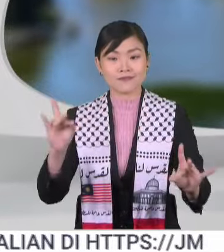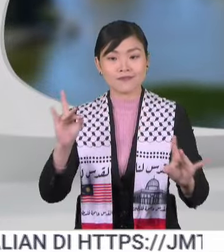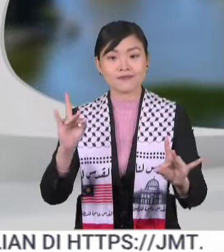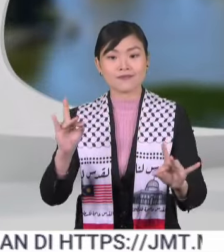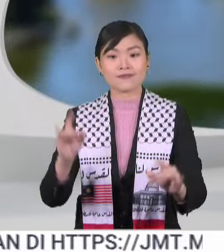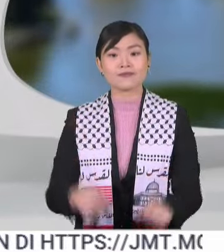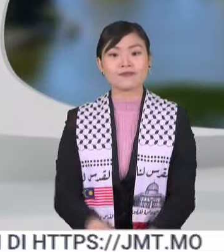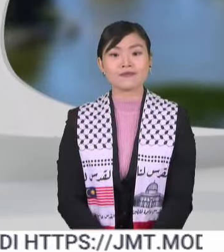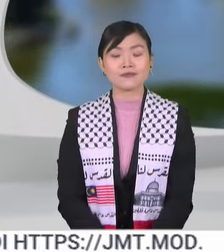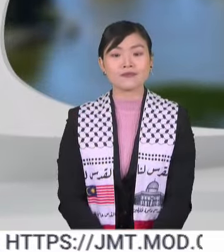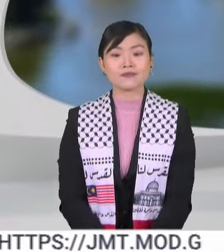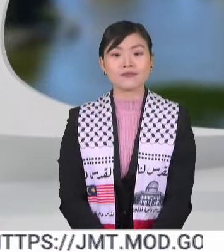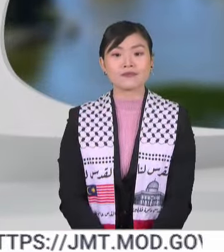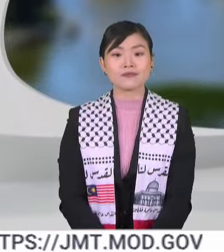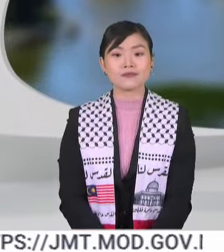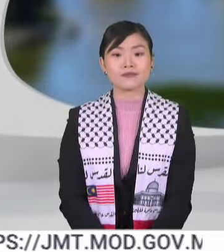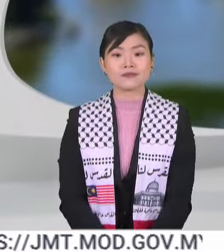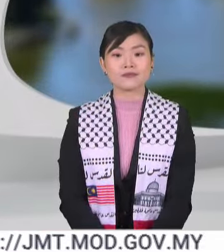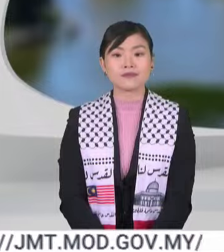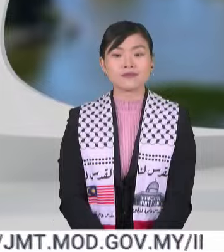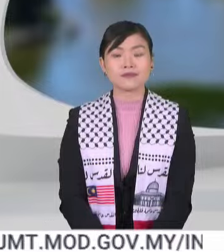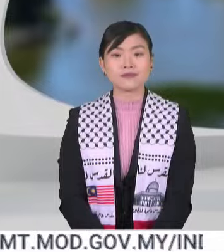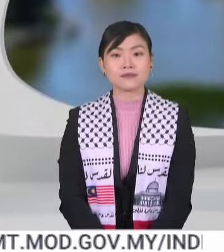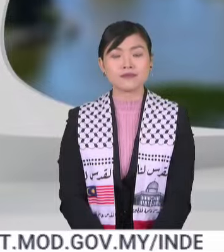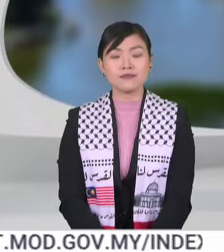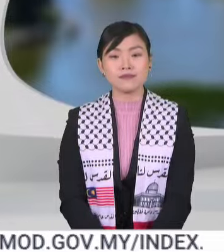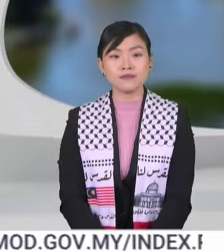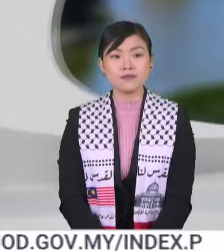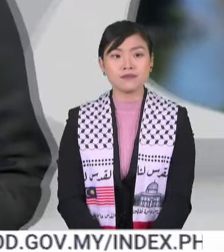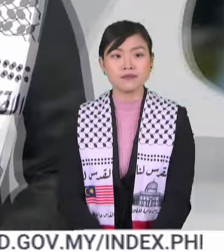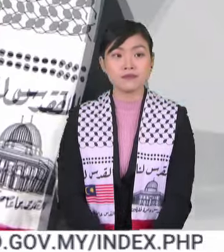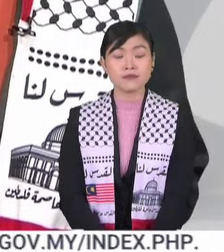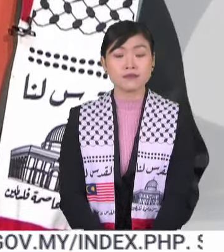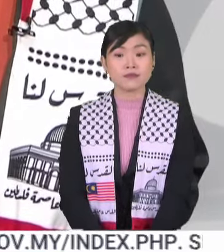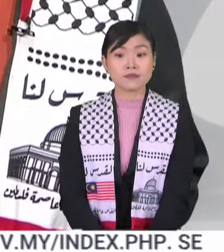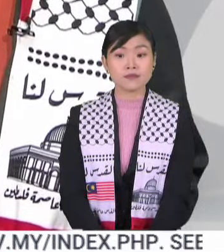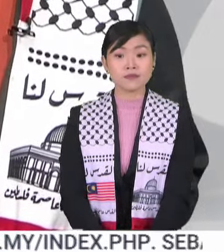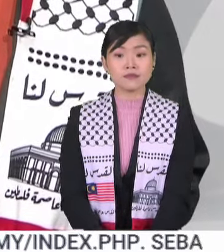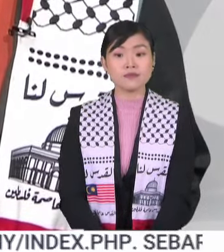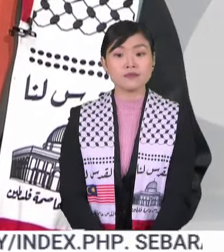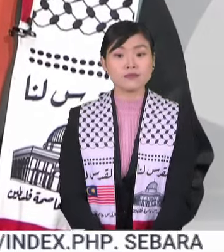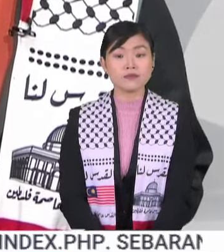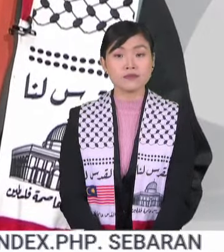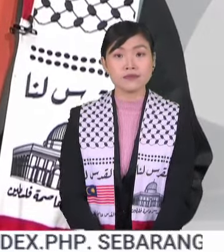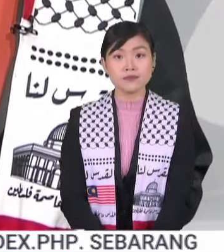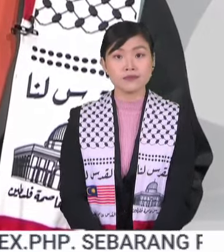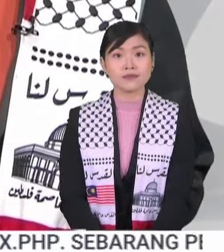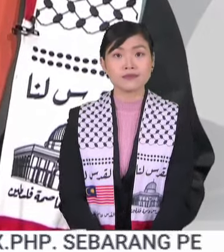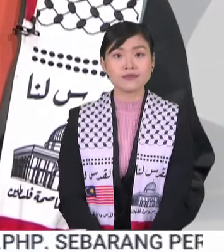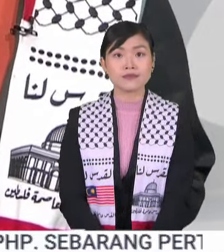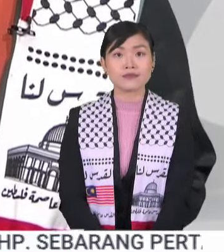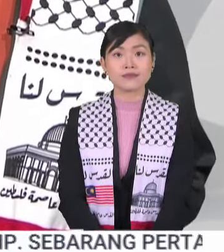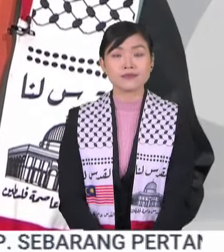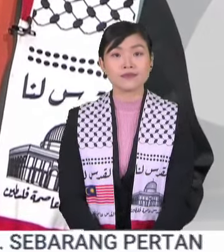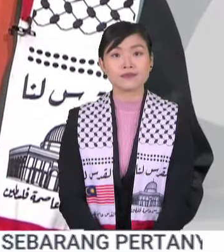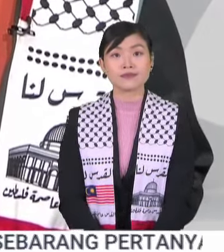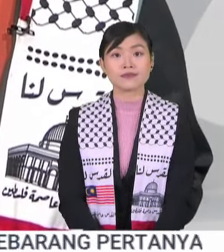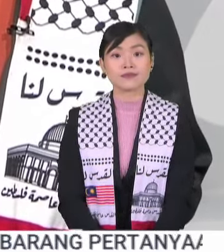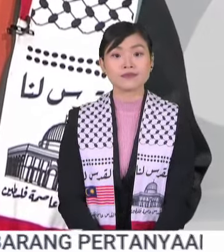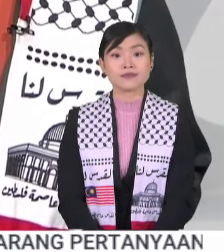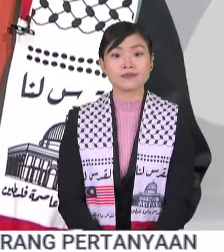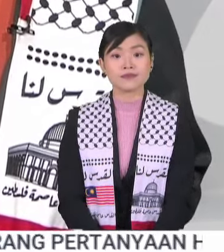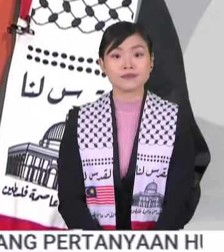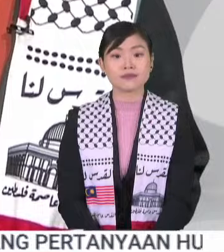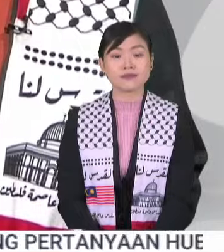hingga Segara Palestin pasti merdeka kita kembali bersama Sahi di angkasapuri untuk berita seterusnya silakan Sahi